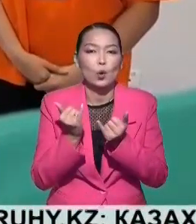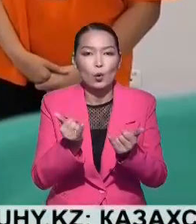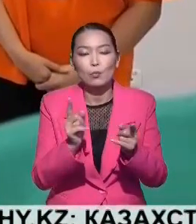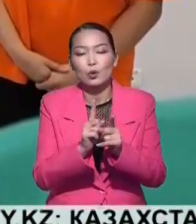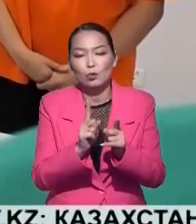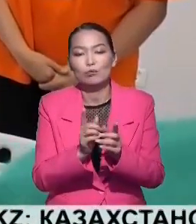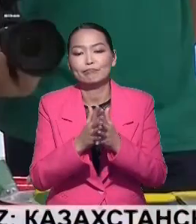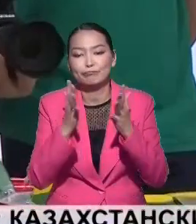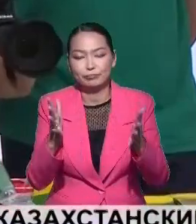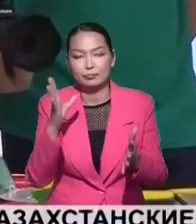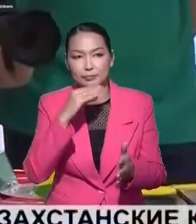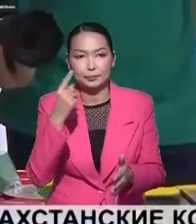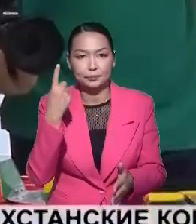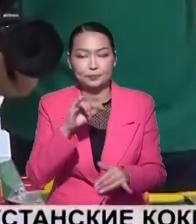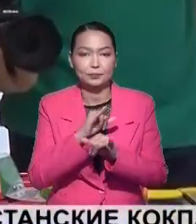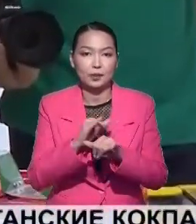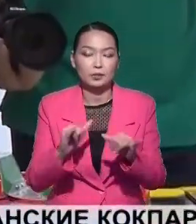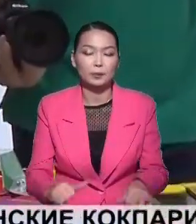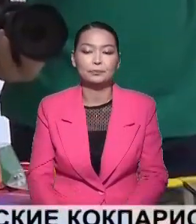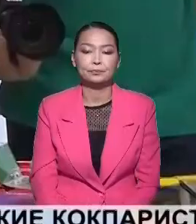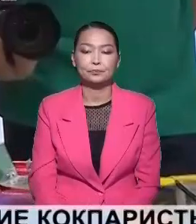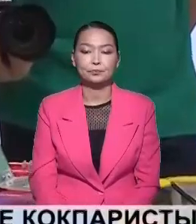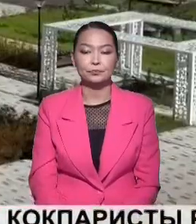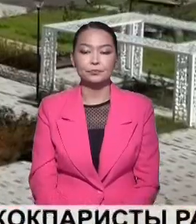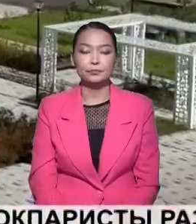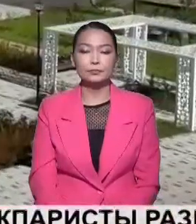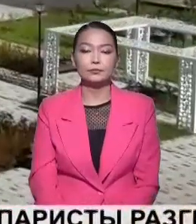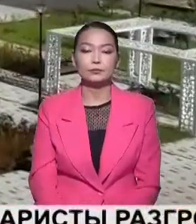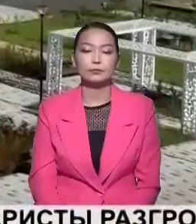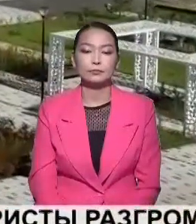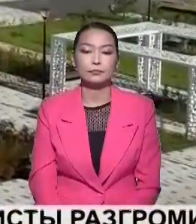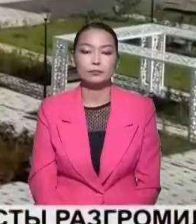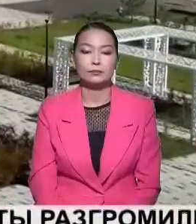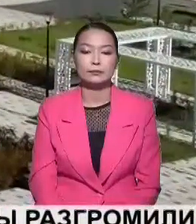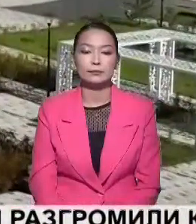временем. Дана Ермак, Анна Рахманова, Кайрат Елюсезов, Астана Таймс из Костанайской области.